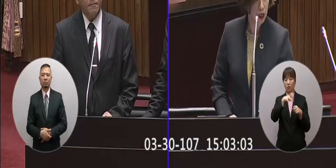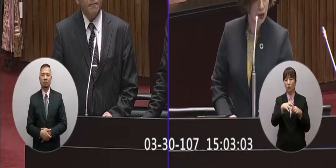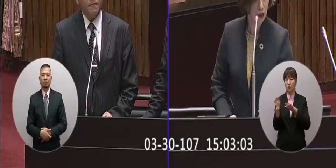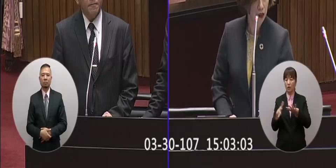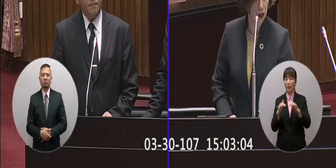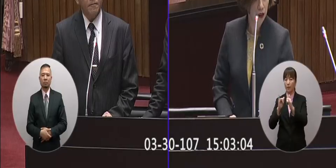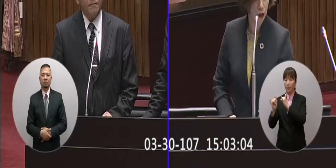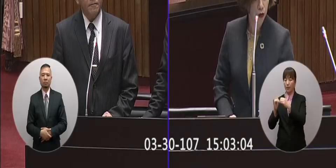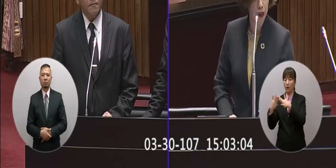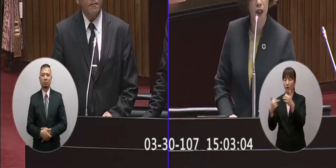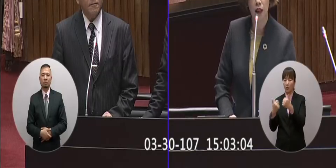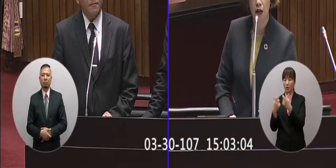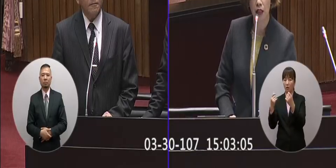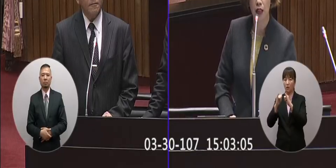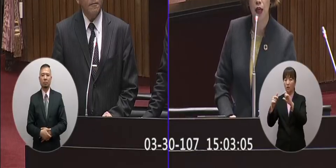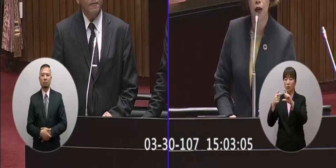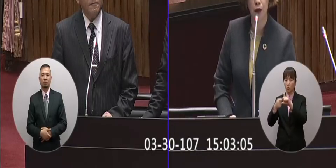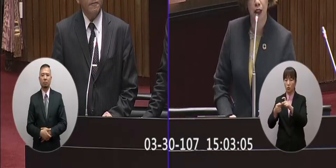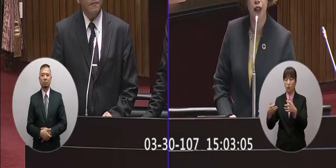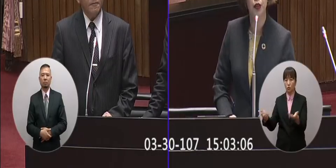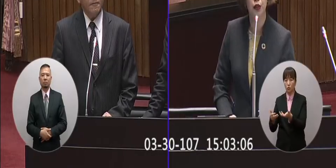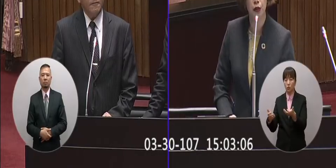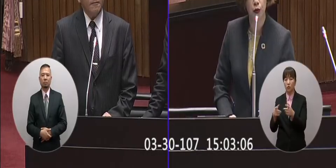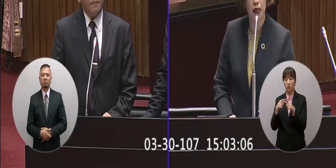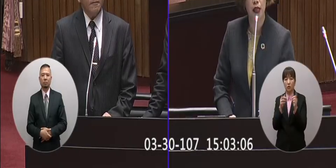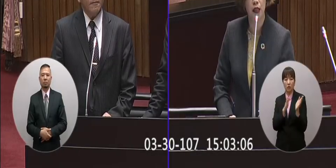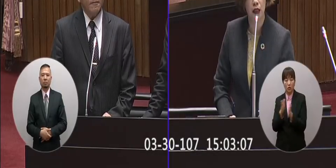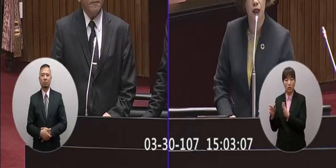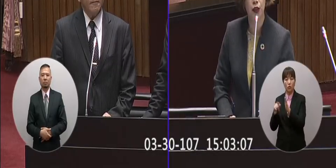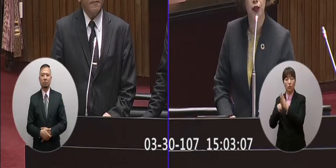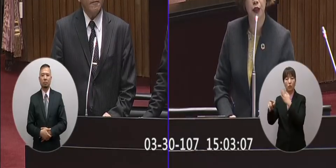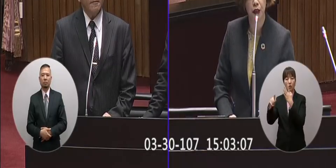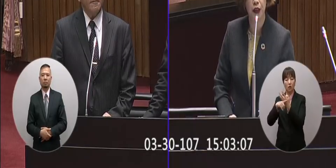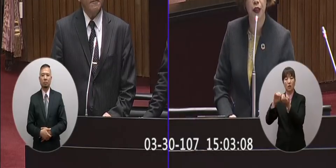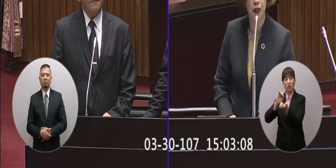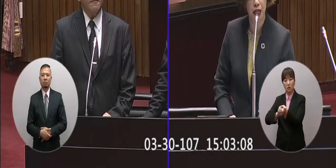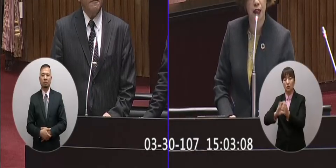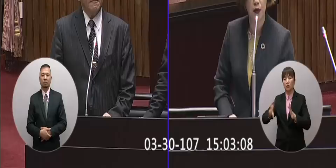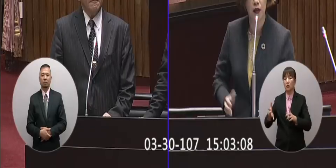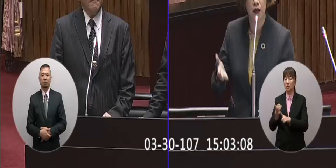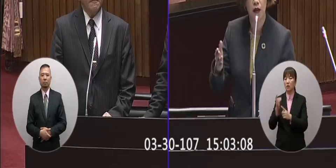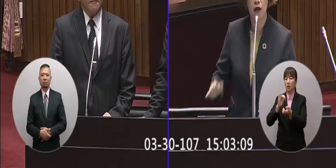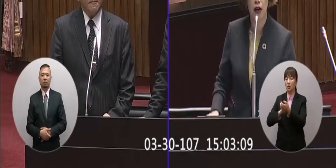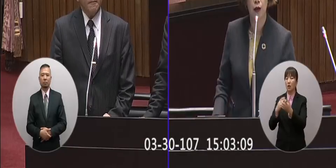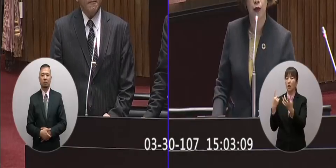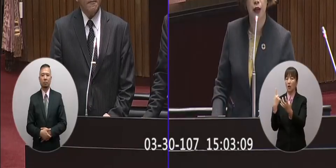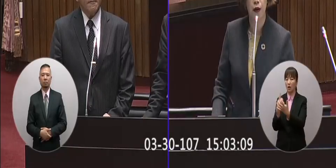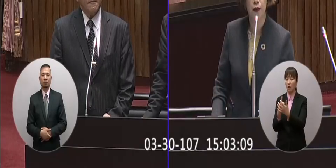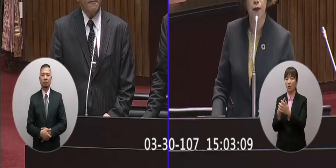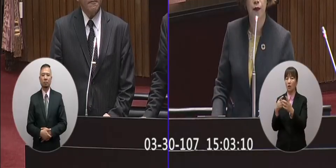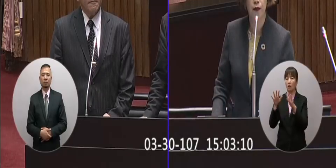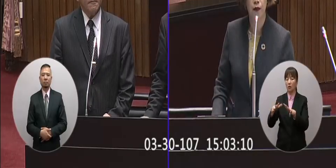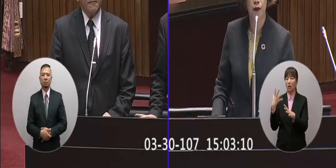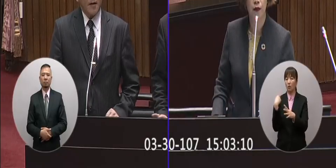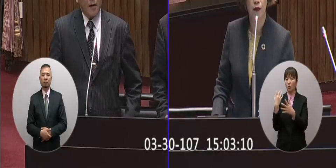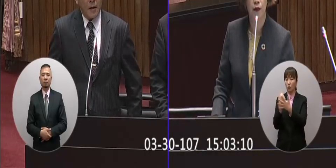也是这样子的社区型药瘾治疗，有心理师、有专业的医师、精神科医师在里面的，还有多